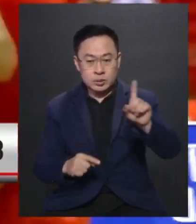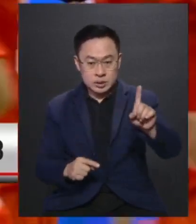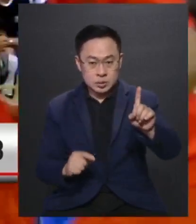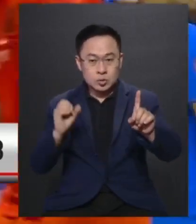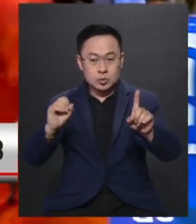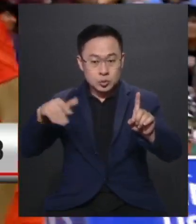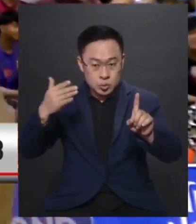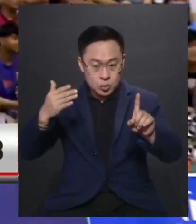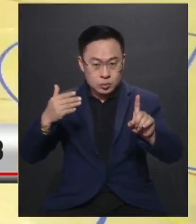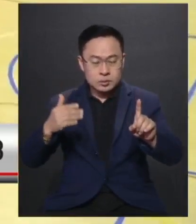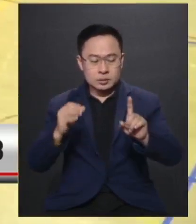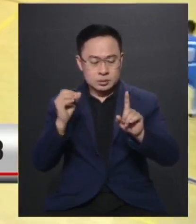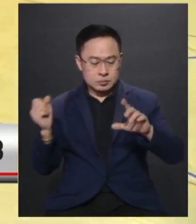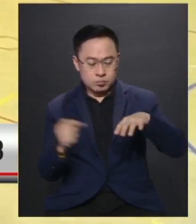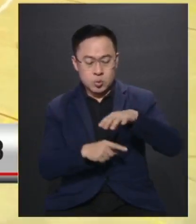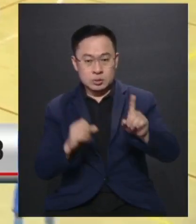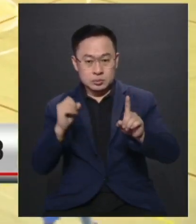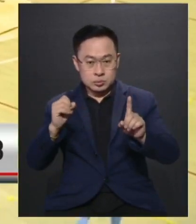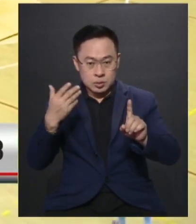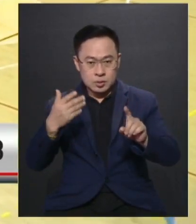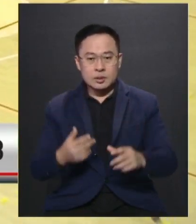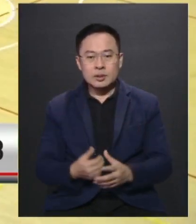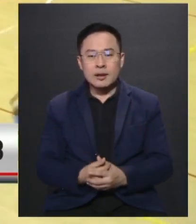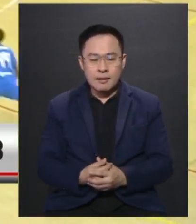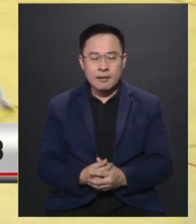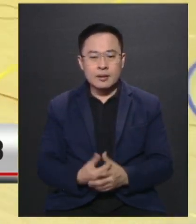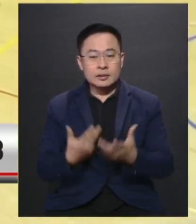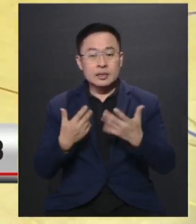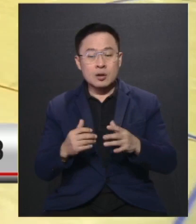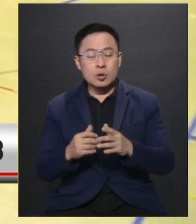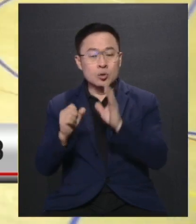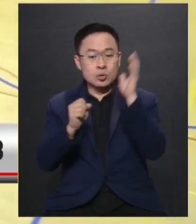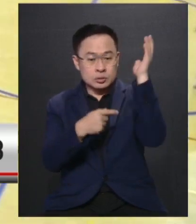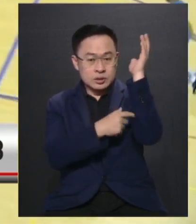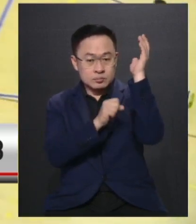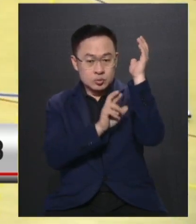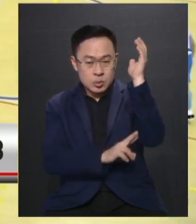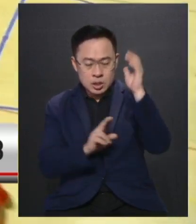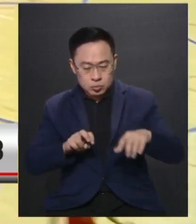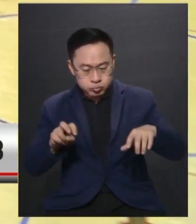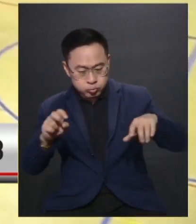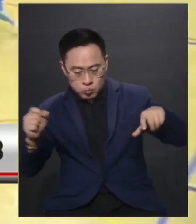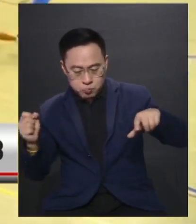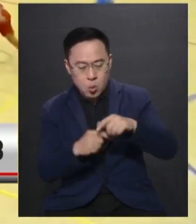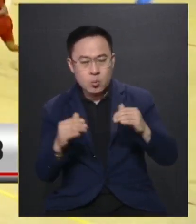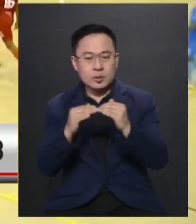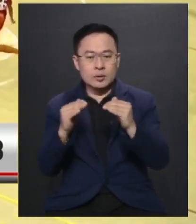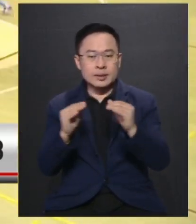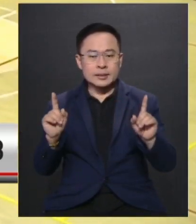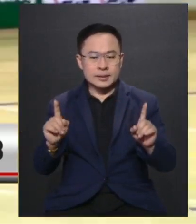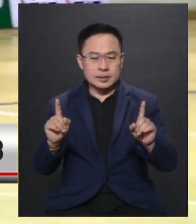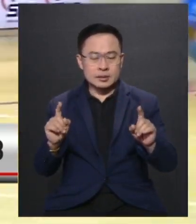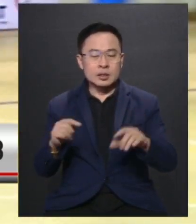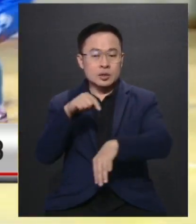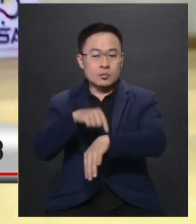เป็นเกมที่เล่นกันต่อนะคะสุราษฎร์ธานีมาตีเสมอได้ 1ประตูต่อ 1ในนาที 16